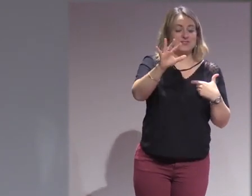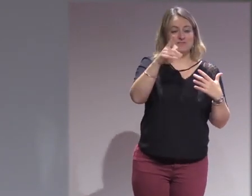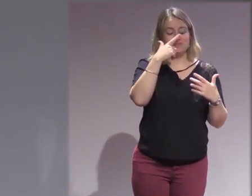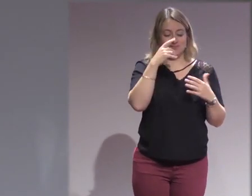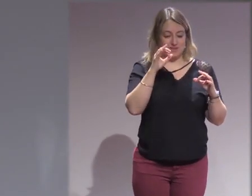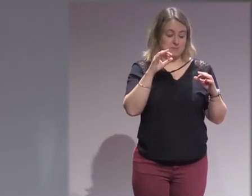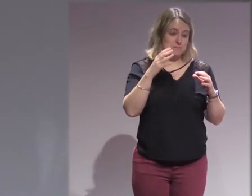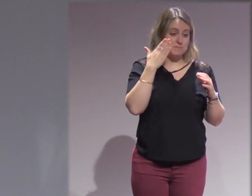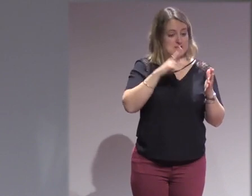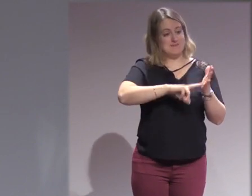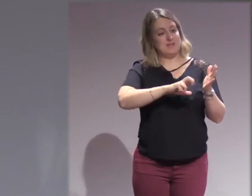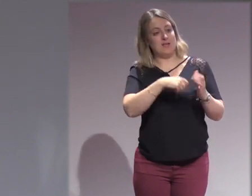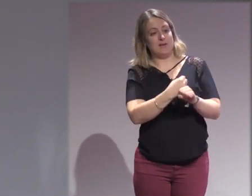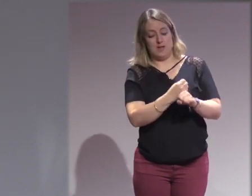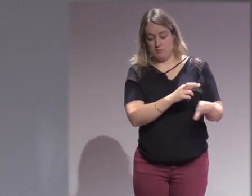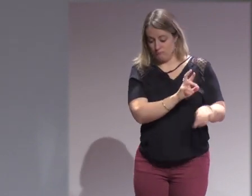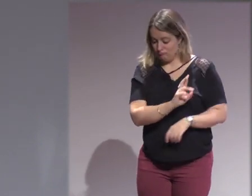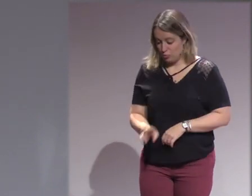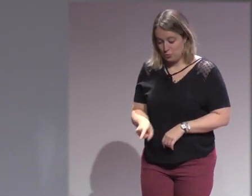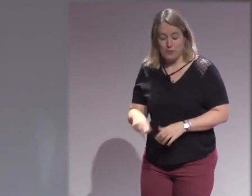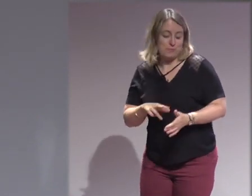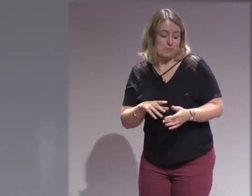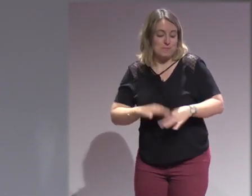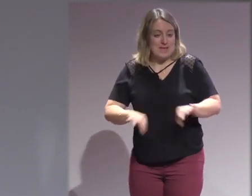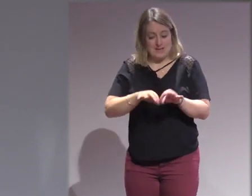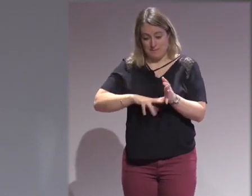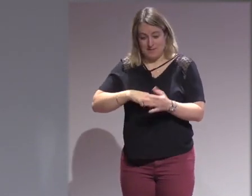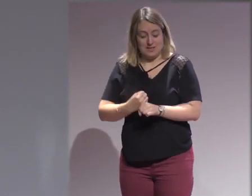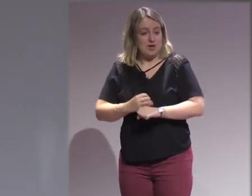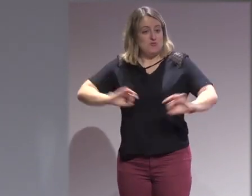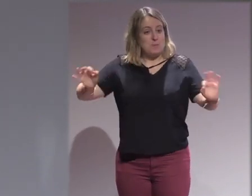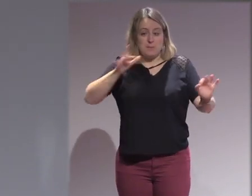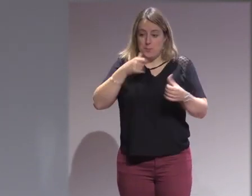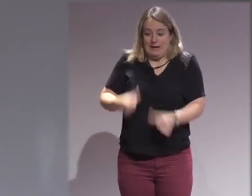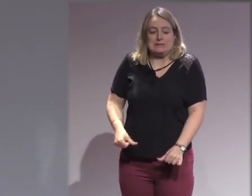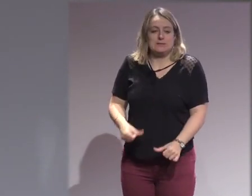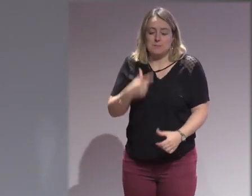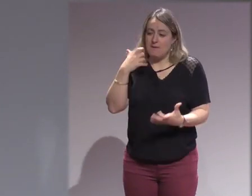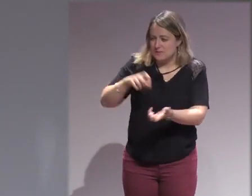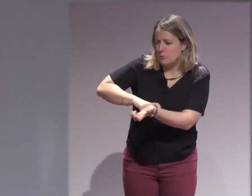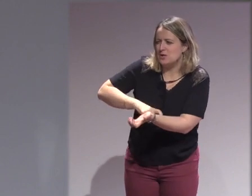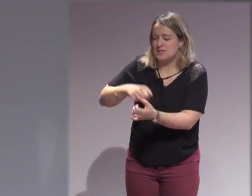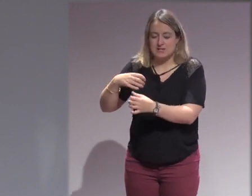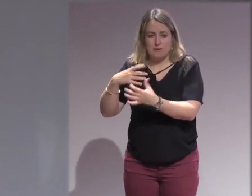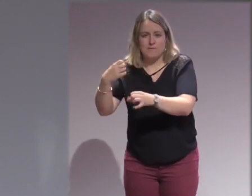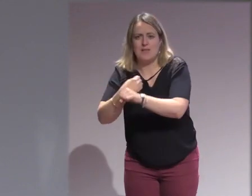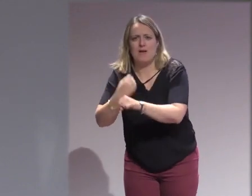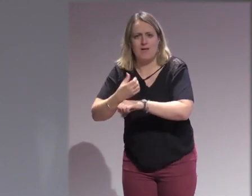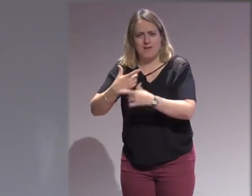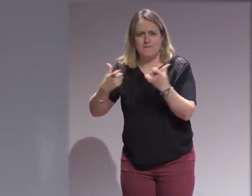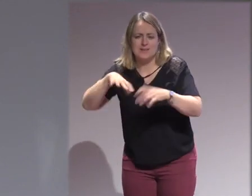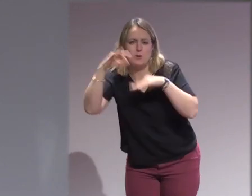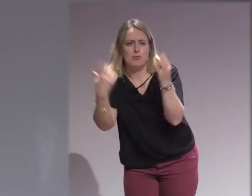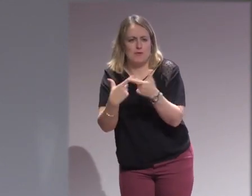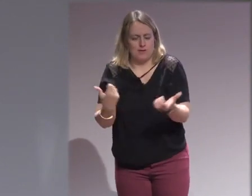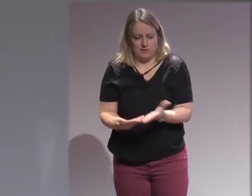visa de travail, ne peut pas rester. Mais vous avez envie de redécouvrir vos origines, vous aimeriez travailler ici. Et donc, beaucoup de communautés d'adoptés, pour certains